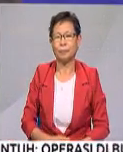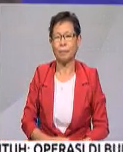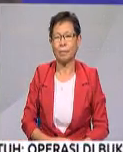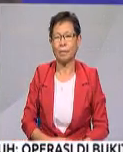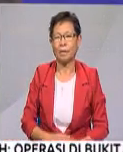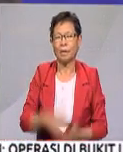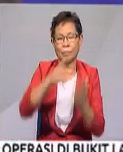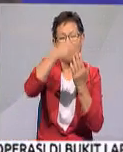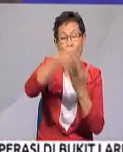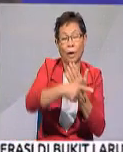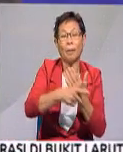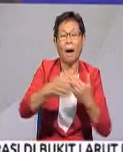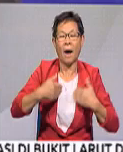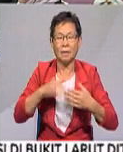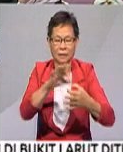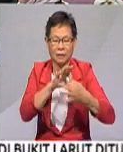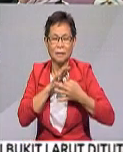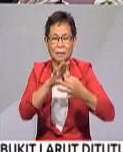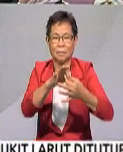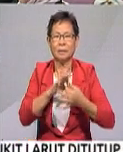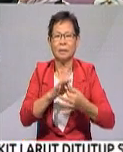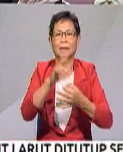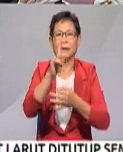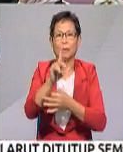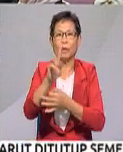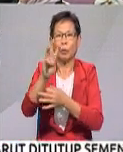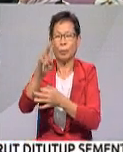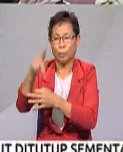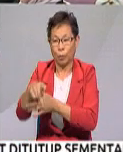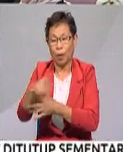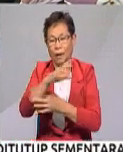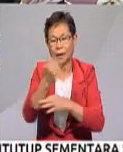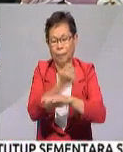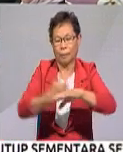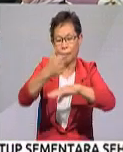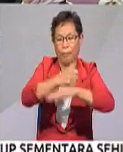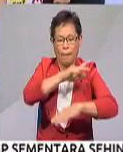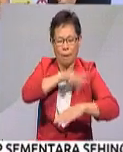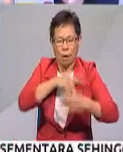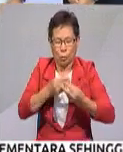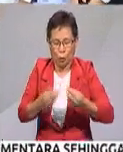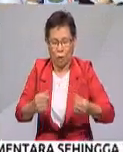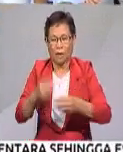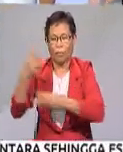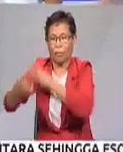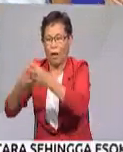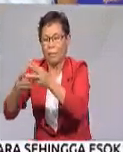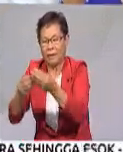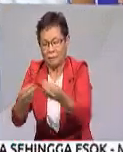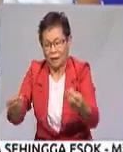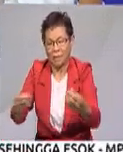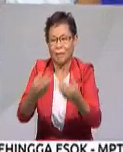Program diadakan dengan kerjasama Kementerian Wilayah Persekutuan dan Pertubuhan Pemilik Tanah dan Waris Tanah